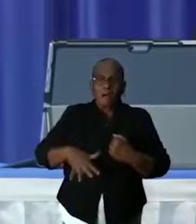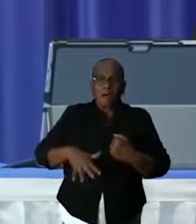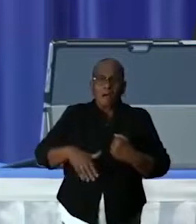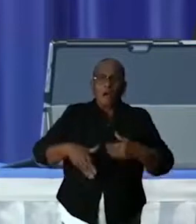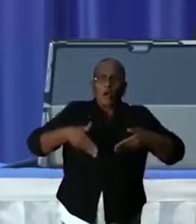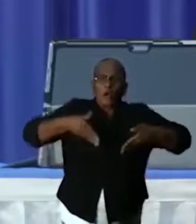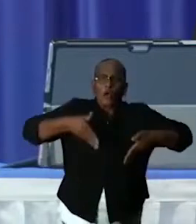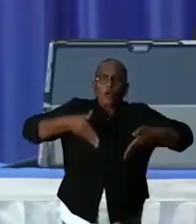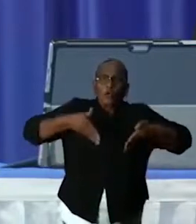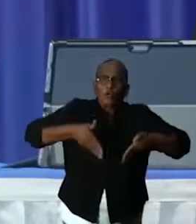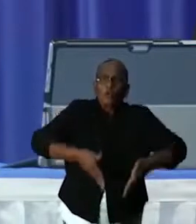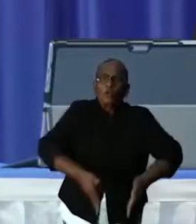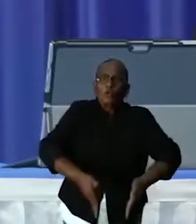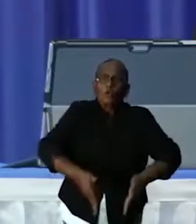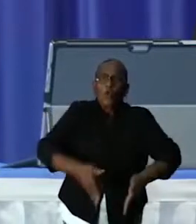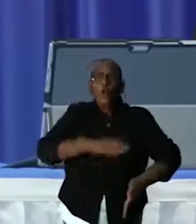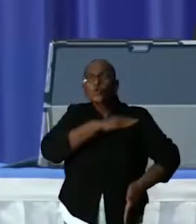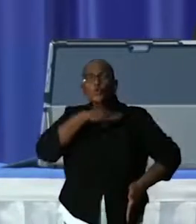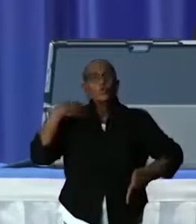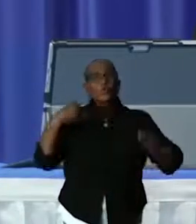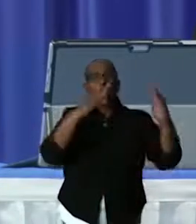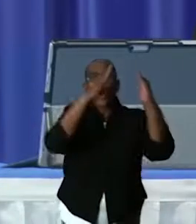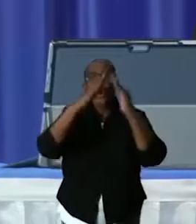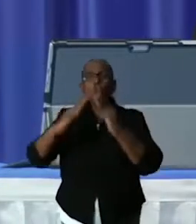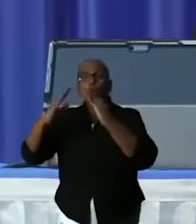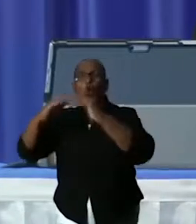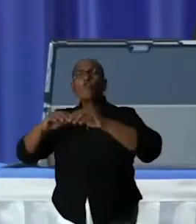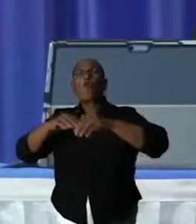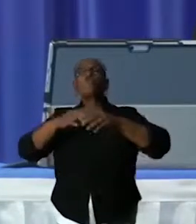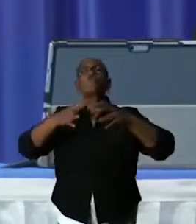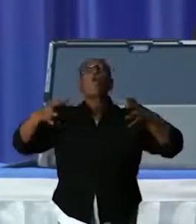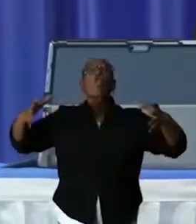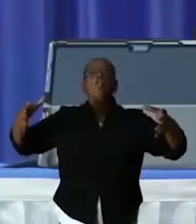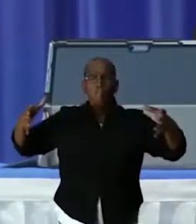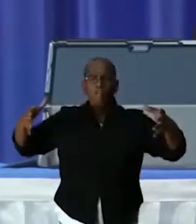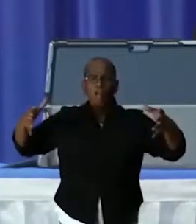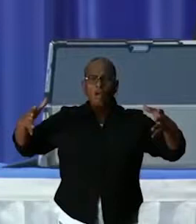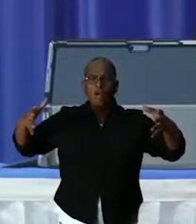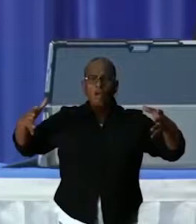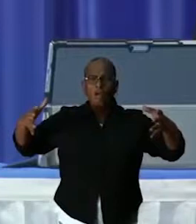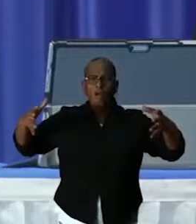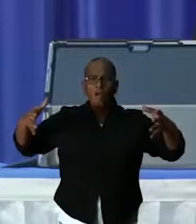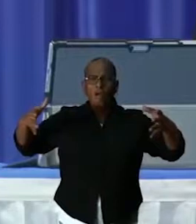mortuariums vol beginnen te raken.